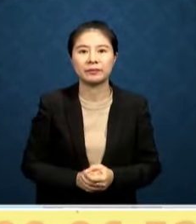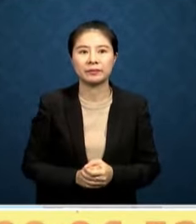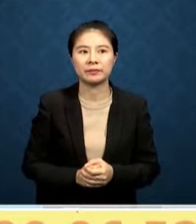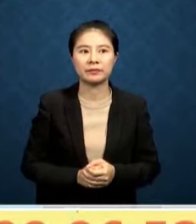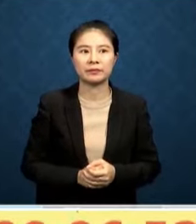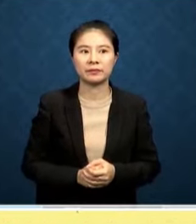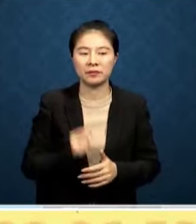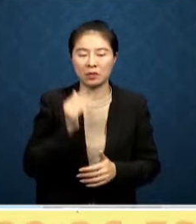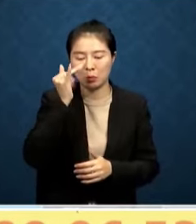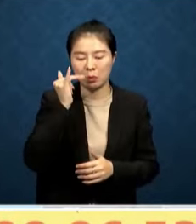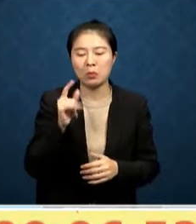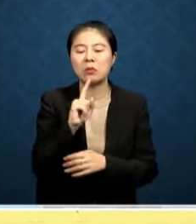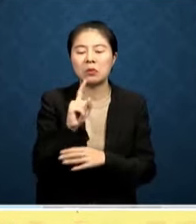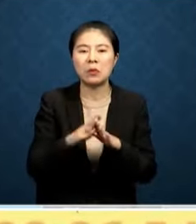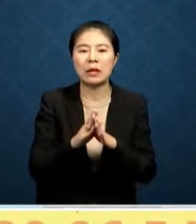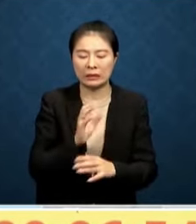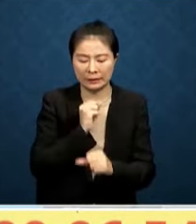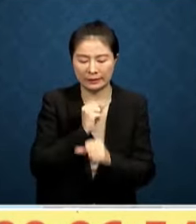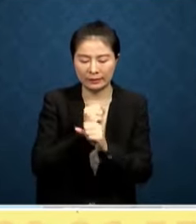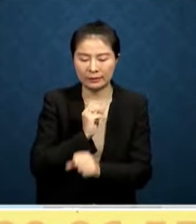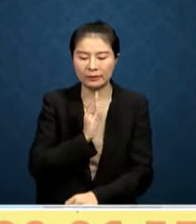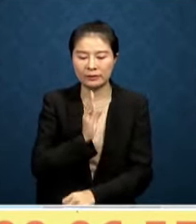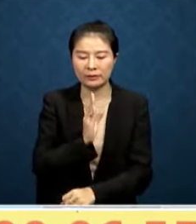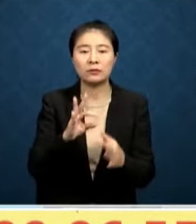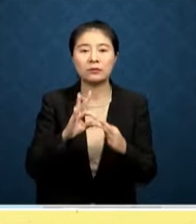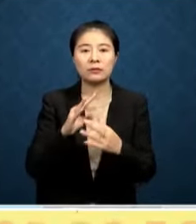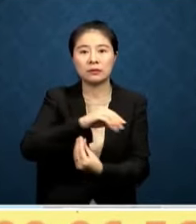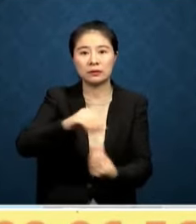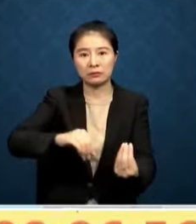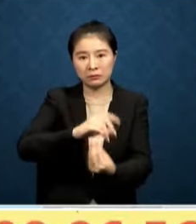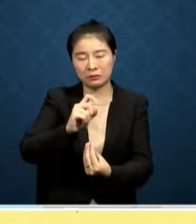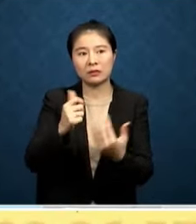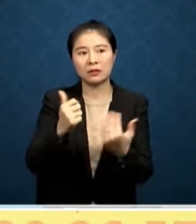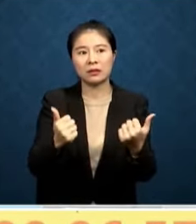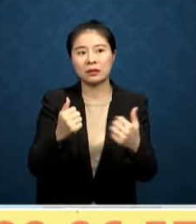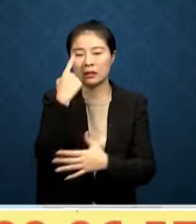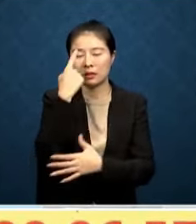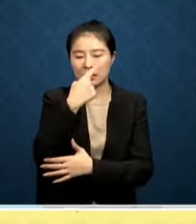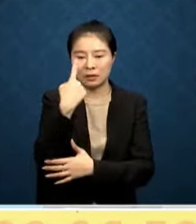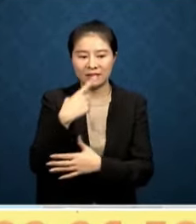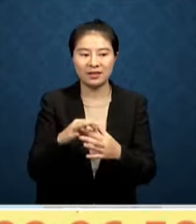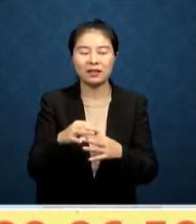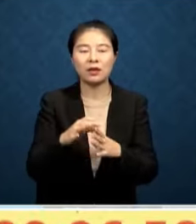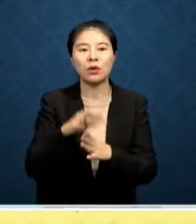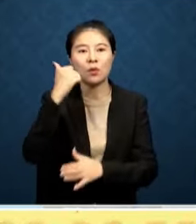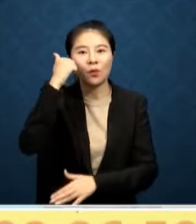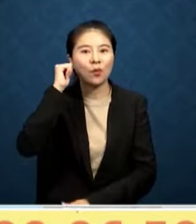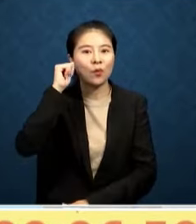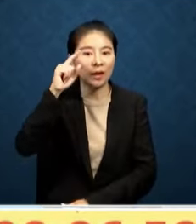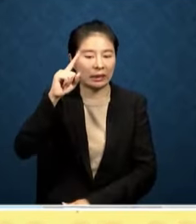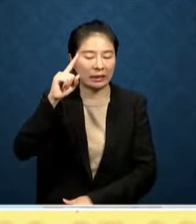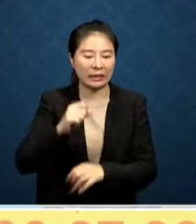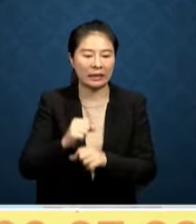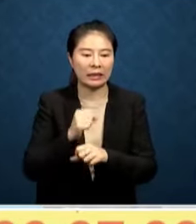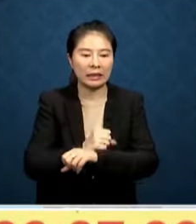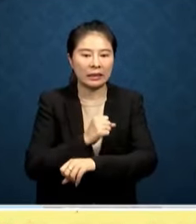ก็เพื่อความเป็นธรรมและถ้าเกิดมาดูโจทย์ทางตัวเลขทางเศรษฐกิจจริงๆแล้วเนี่ยคนที่กินค่าแรง400บาทเนี่ยฮะไม่ได้เป็น